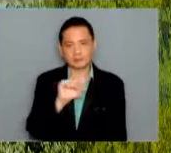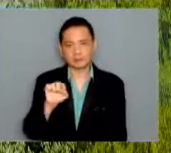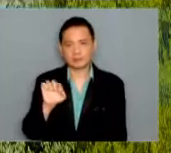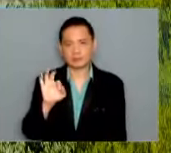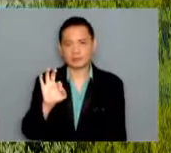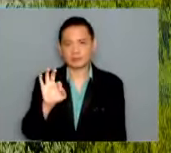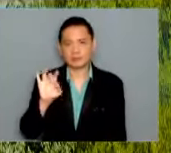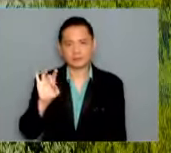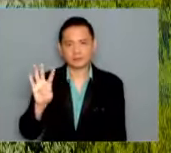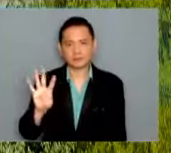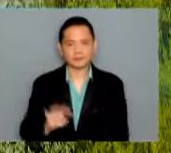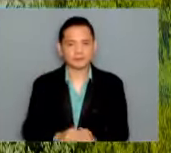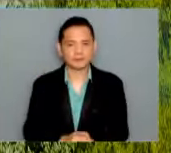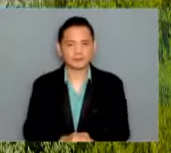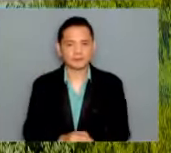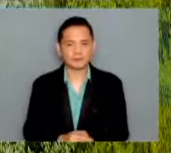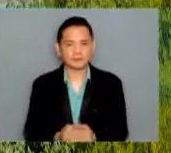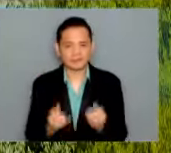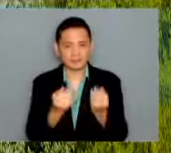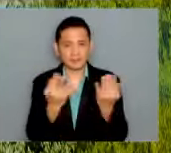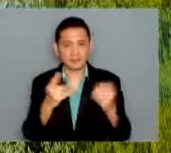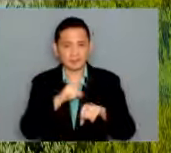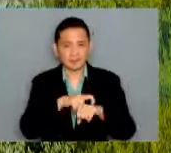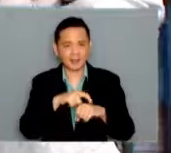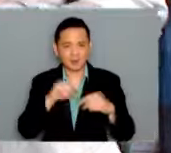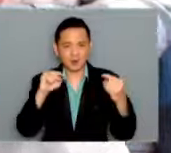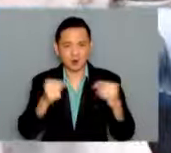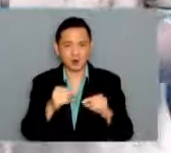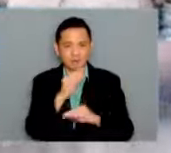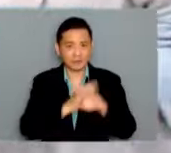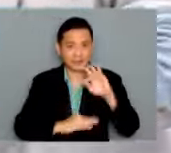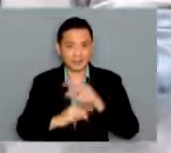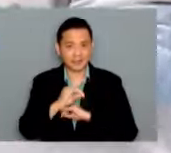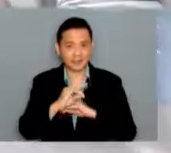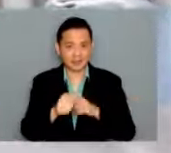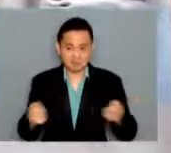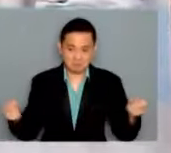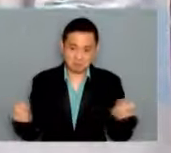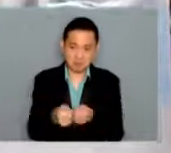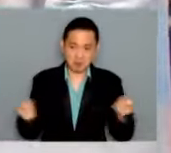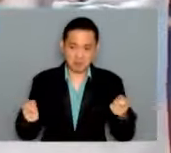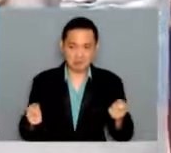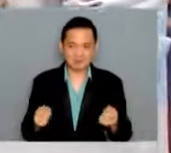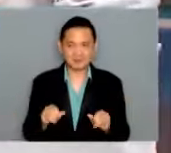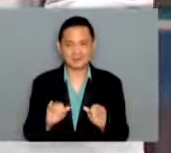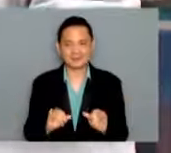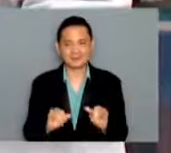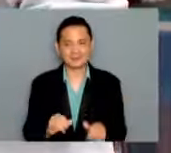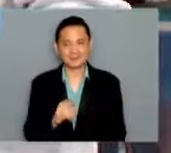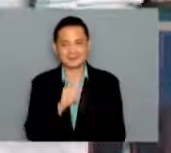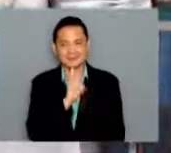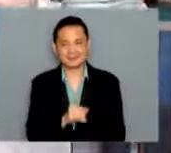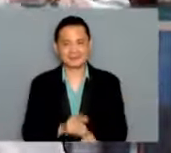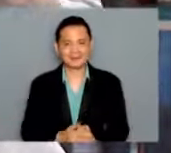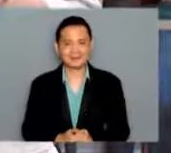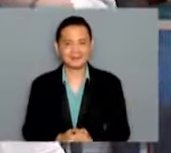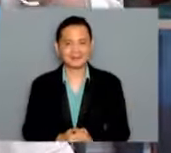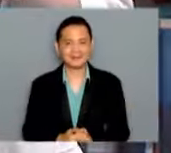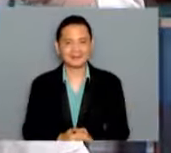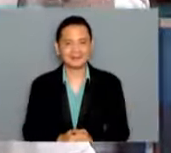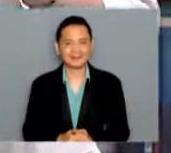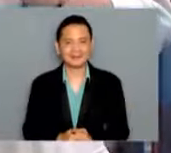Ilang beses na pong nasaktan yung ingrown yung sa kakakamiklig? Yan talaga yung naisip ni Kuya Mark. Sir Mark. Actually, Sir